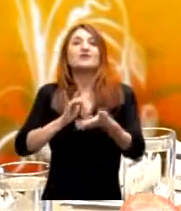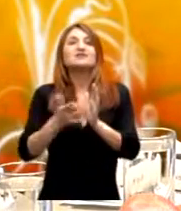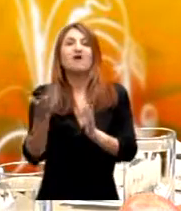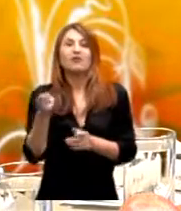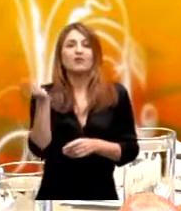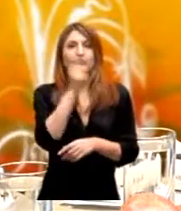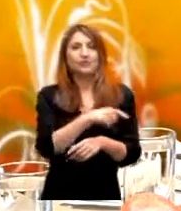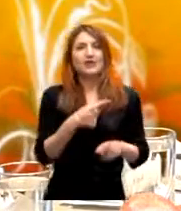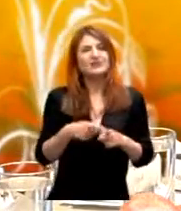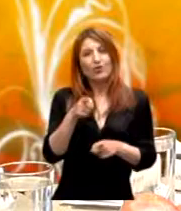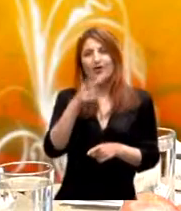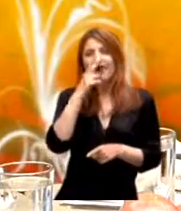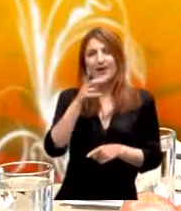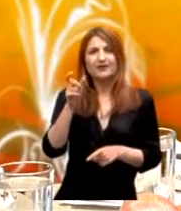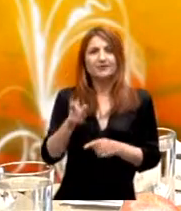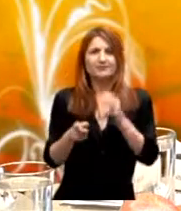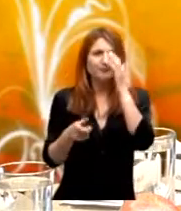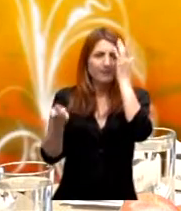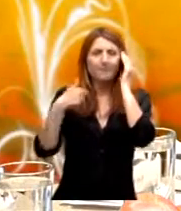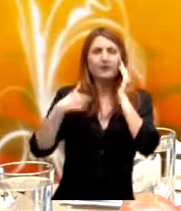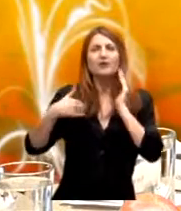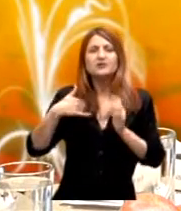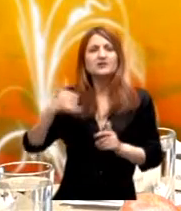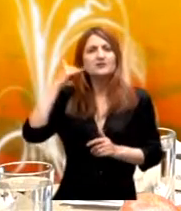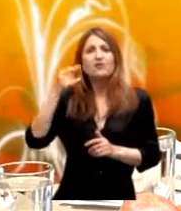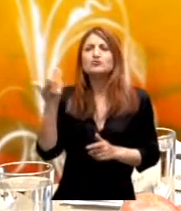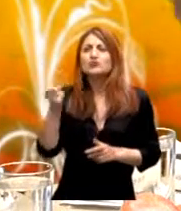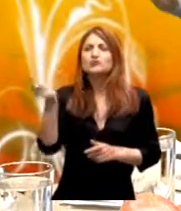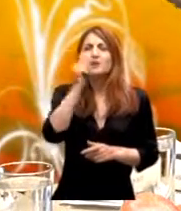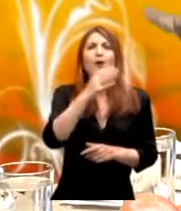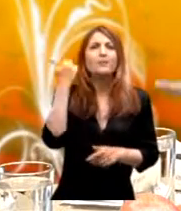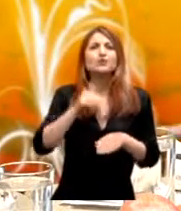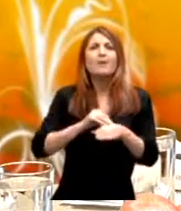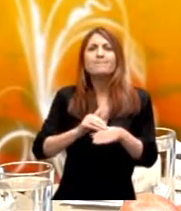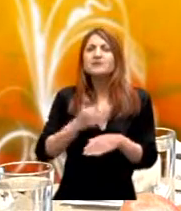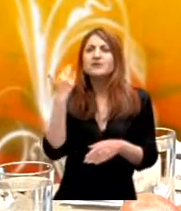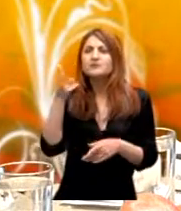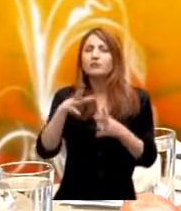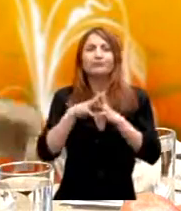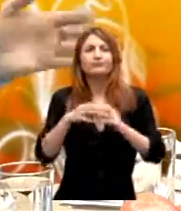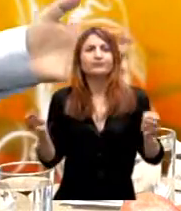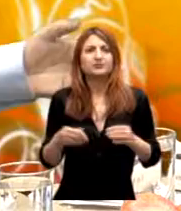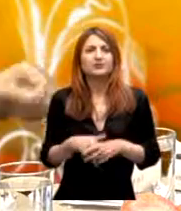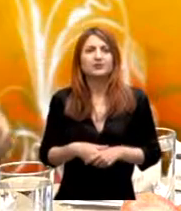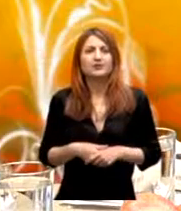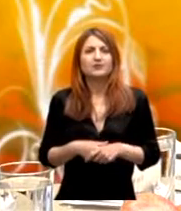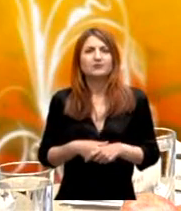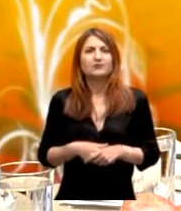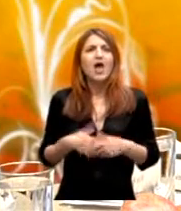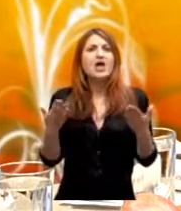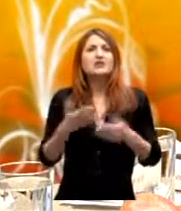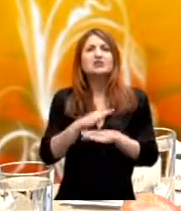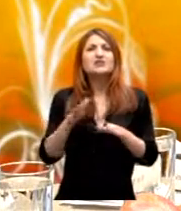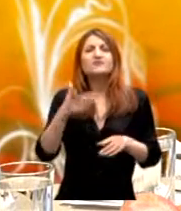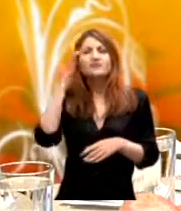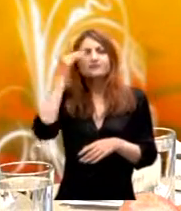vas, jer vas gledaju i znate li da me zovu kad niste bili prošli mjesec i pitaju gdje ste vi nestali. A zašto su tako